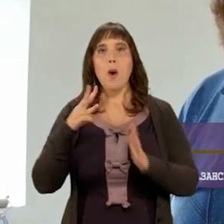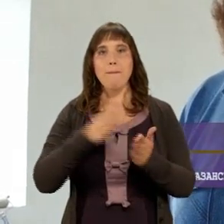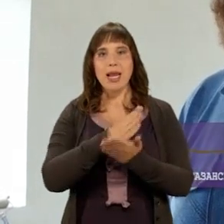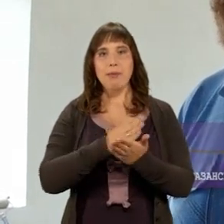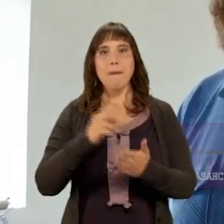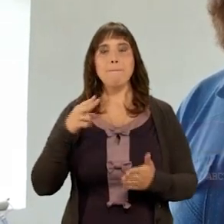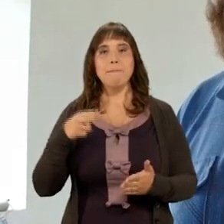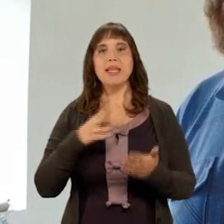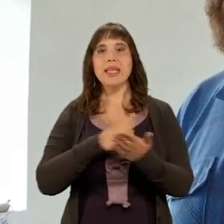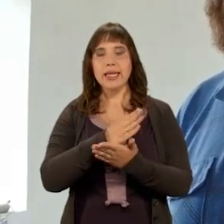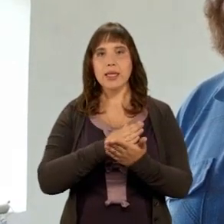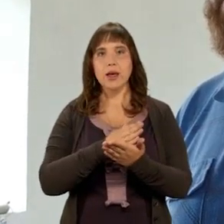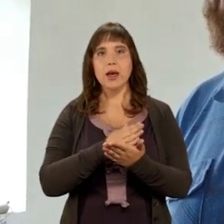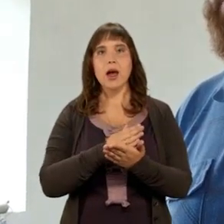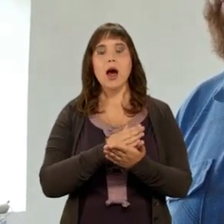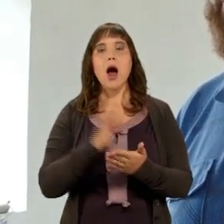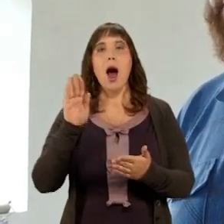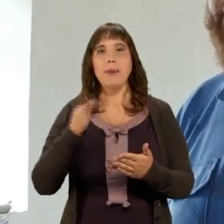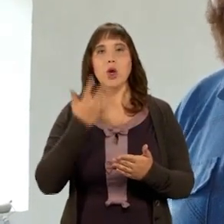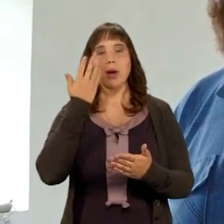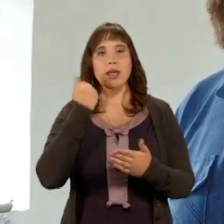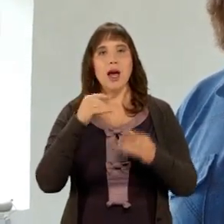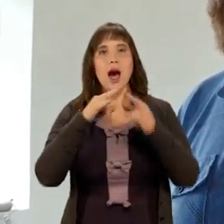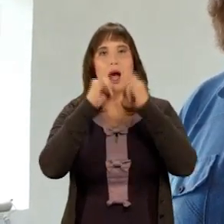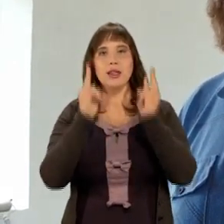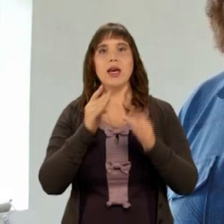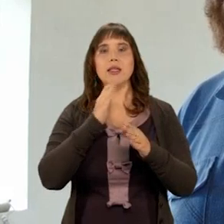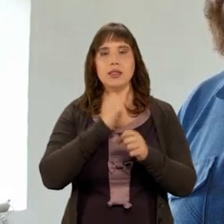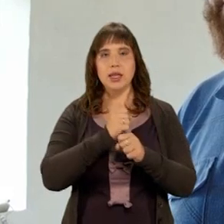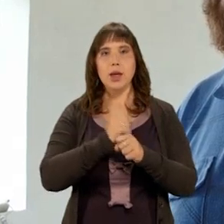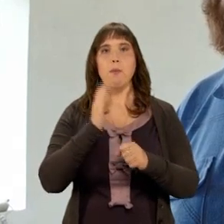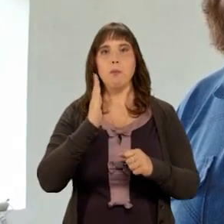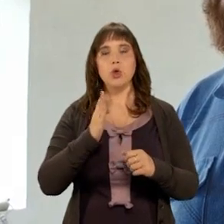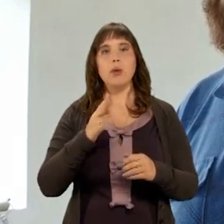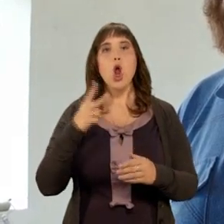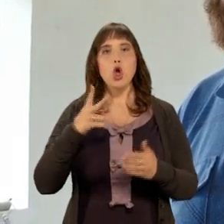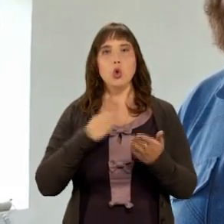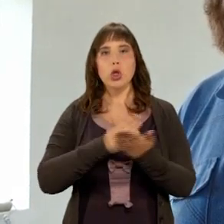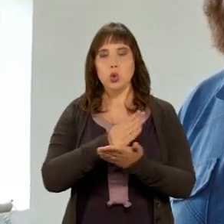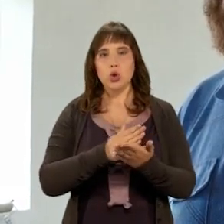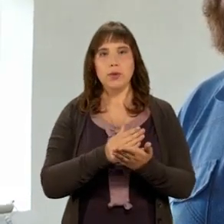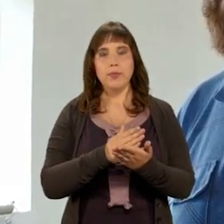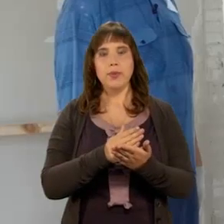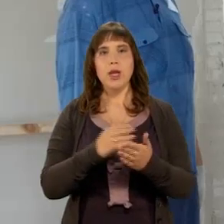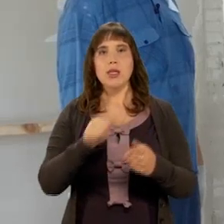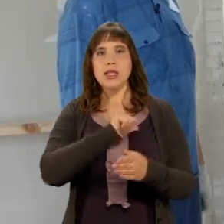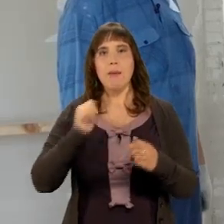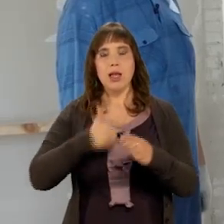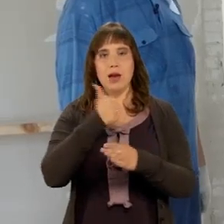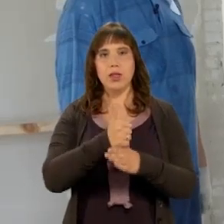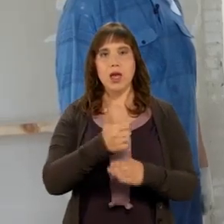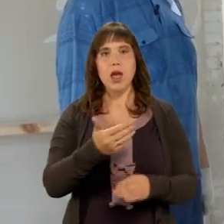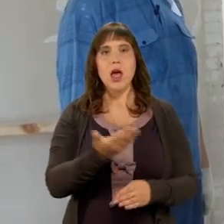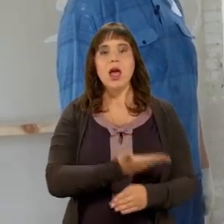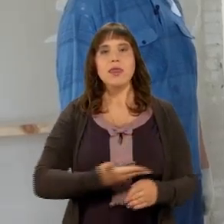Сначала хотя бы молебен, панихиды судя, а потом уже, если алтарь сделаем, то значит совершать божественную литургию самое главное. Нам